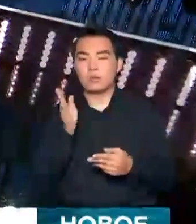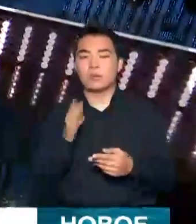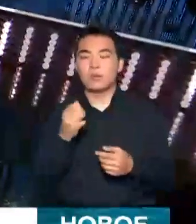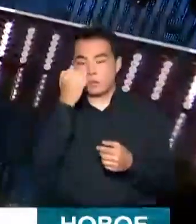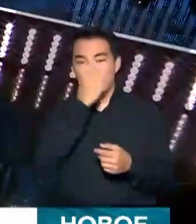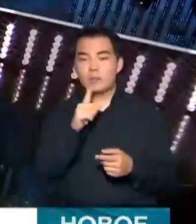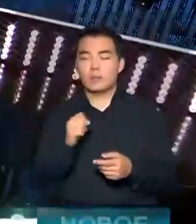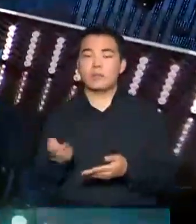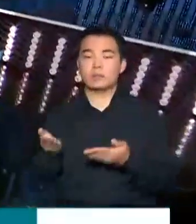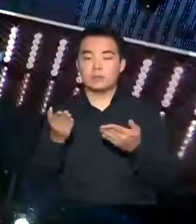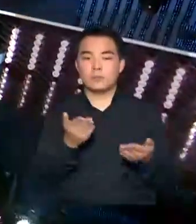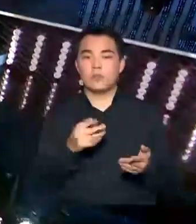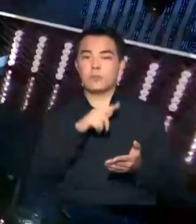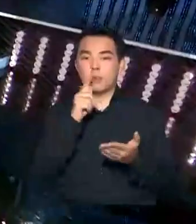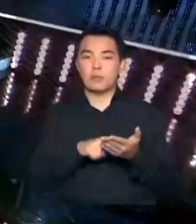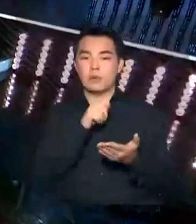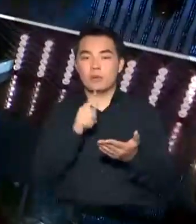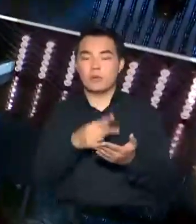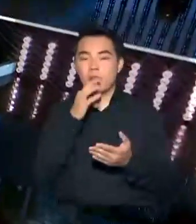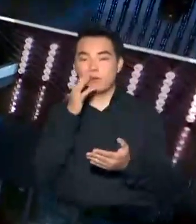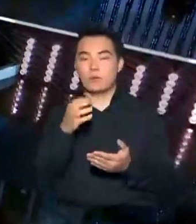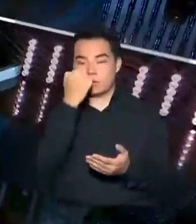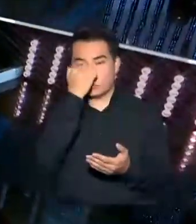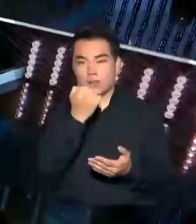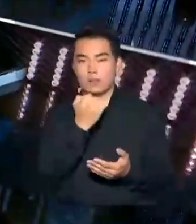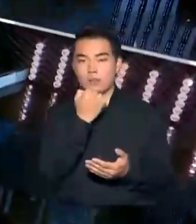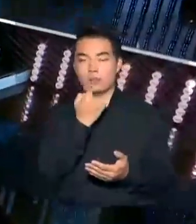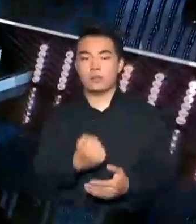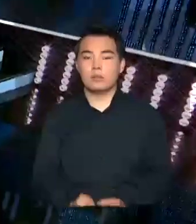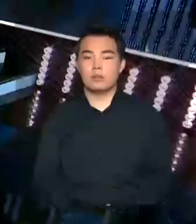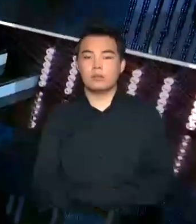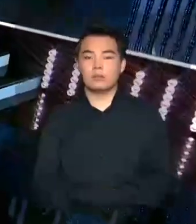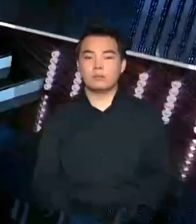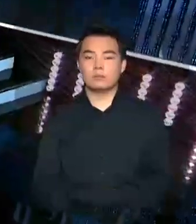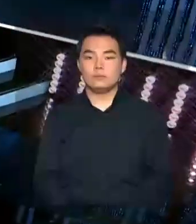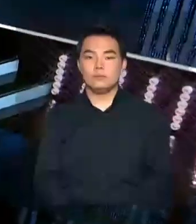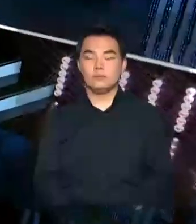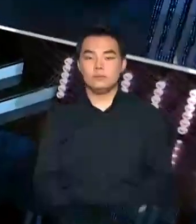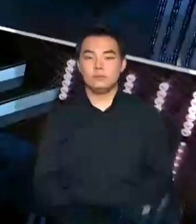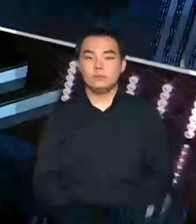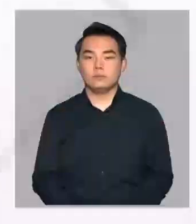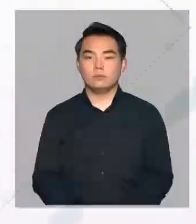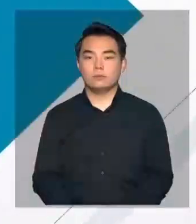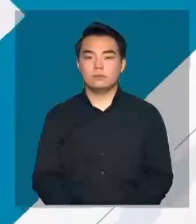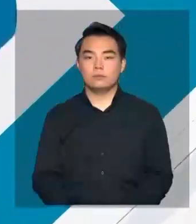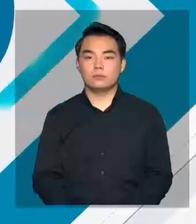Ерсултан, за то, что ответили на наши вопросы и пришли к нам в студию. А мы продолжим наш выпуск.